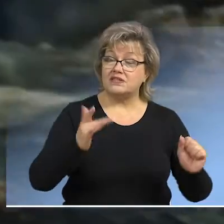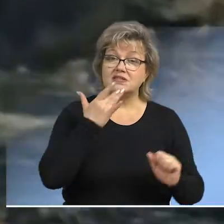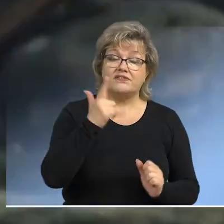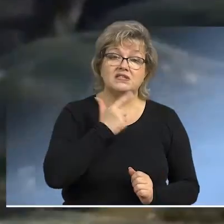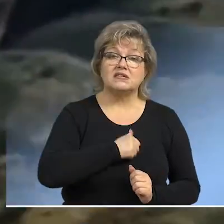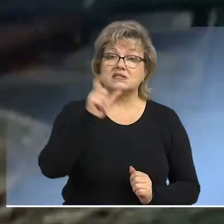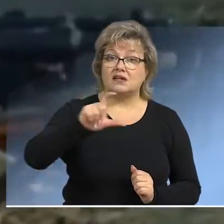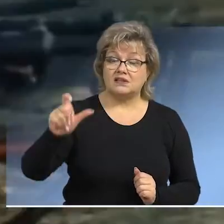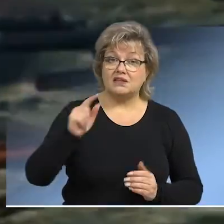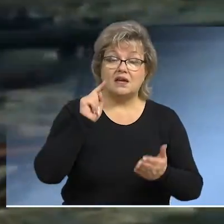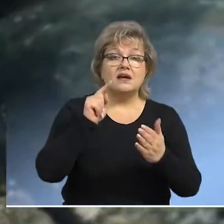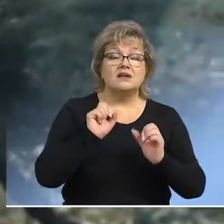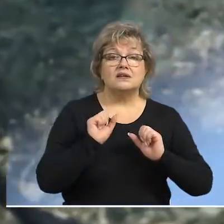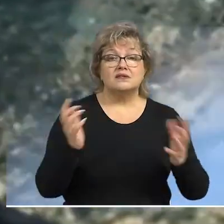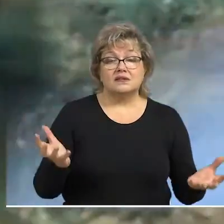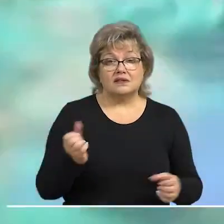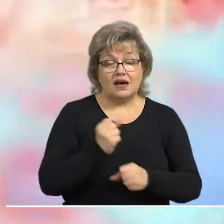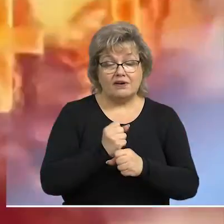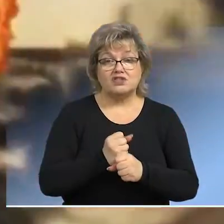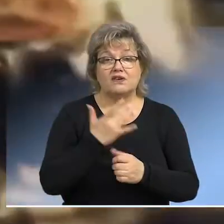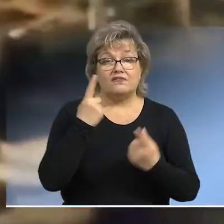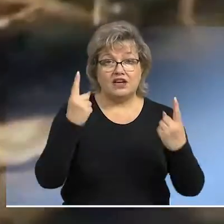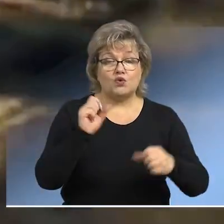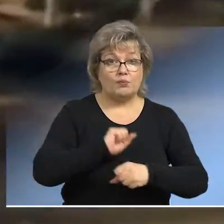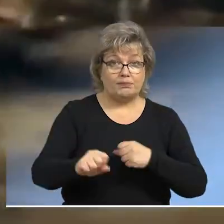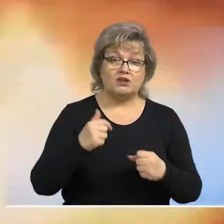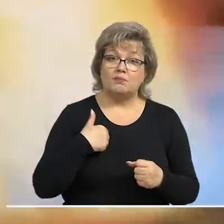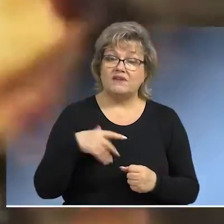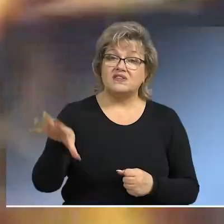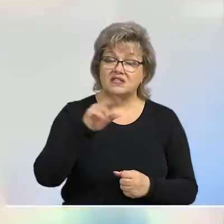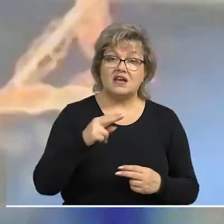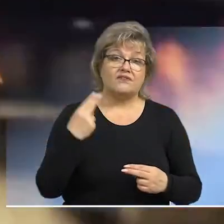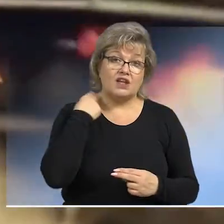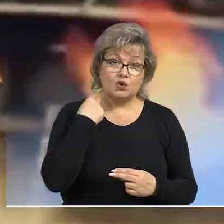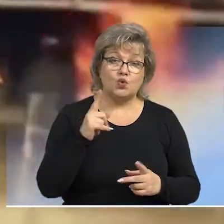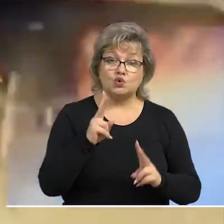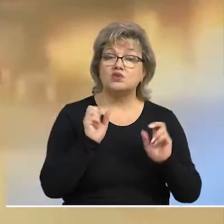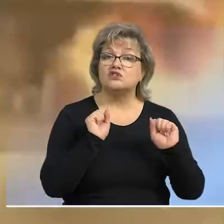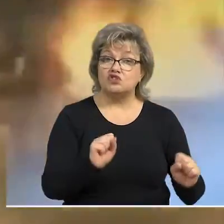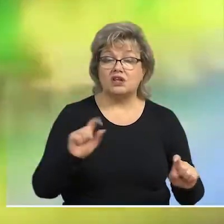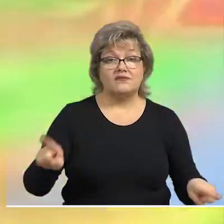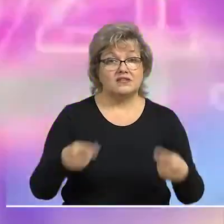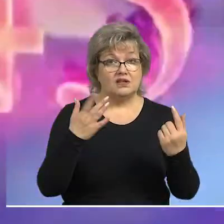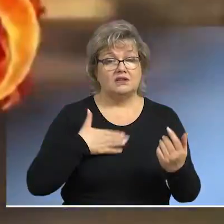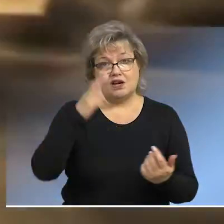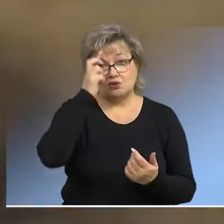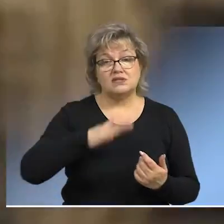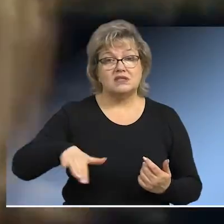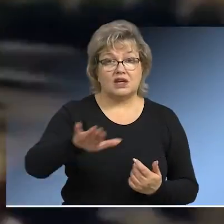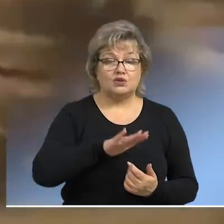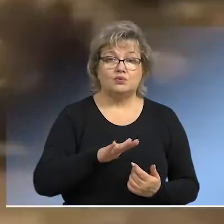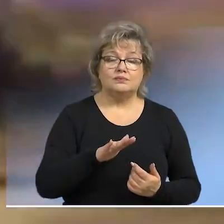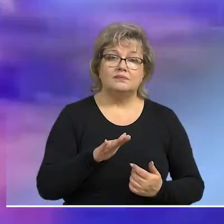отважных советских солдат, ковавших Великую Победу. Ведь все мы в неоплатном долгу перед теми, кто защищал и восстанавливал нашу